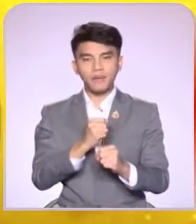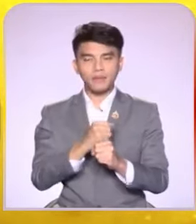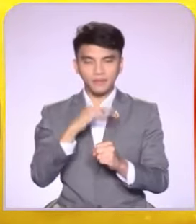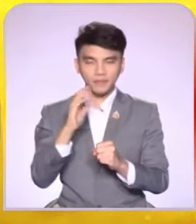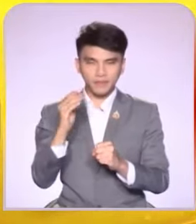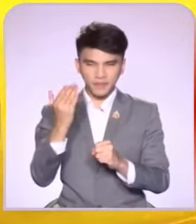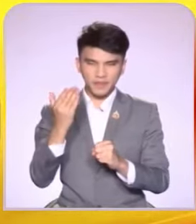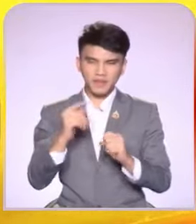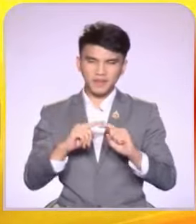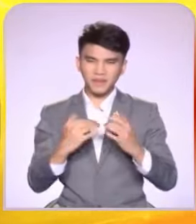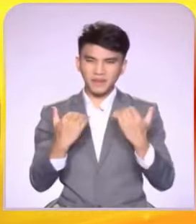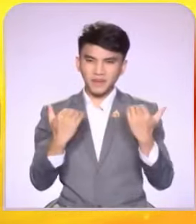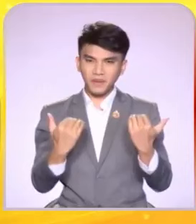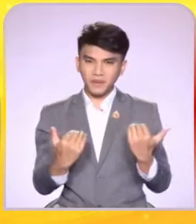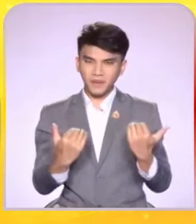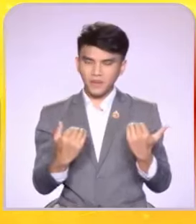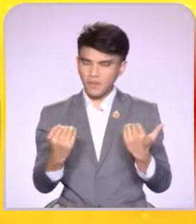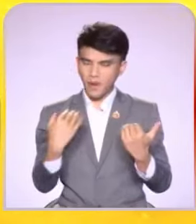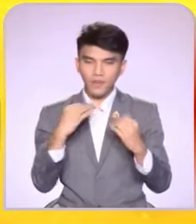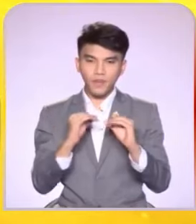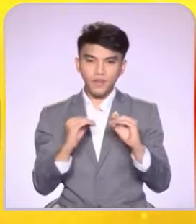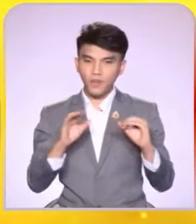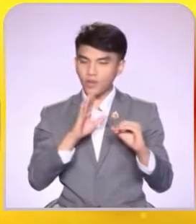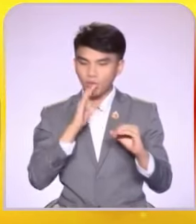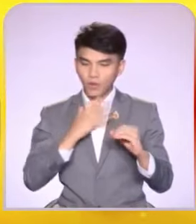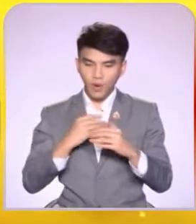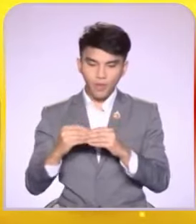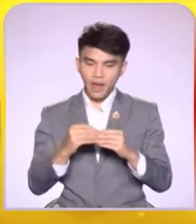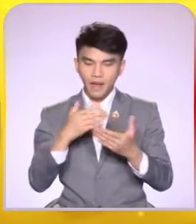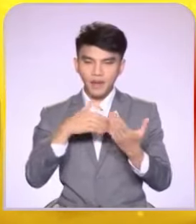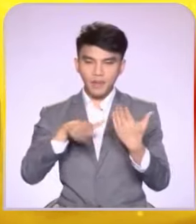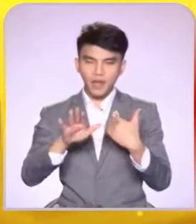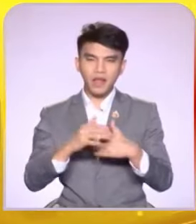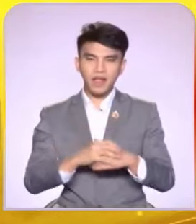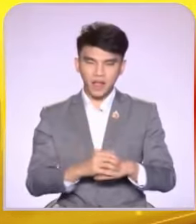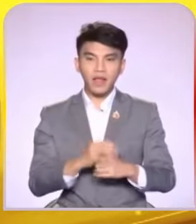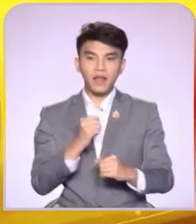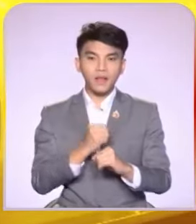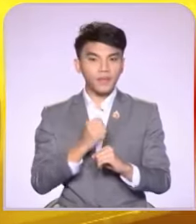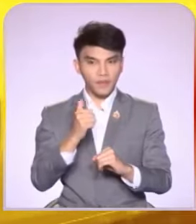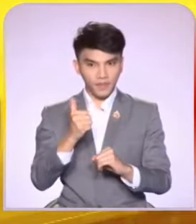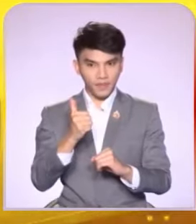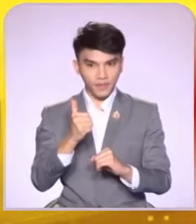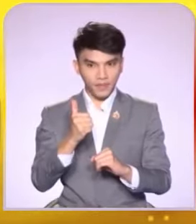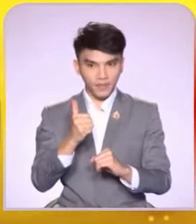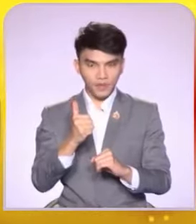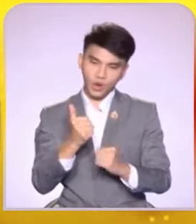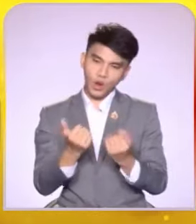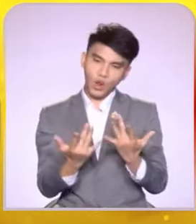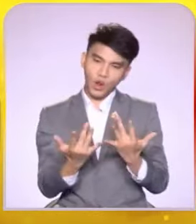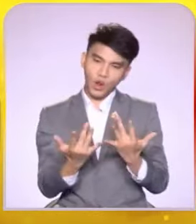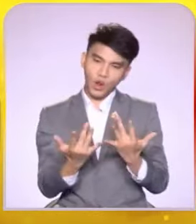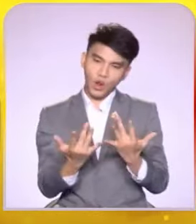างแต่ก็ไม่ระบุผมอีกแหละถ้าผมพาไปเนี่ยจะลงมาทำให้ผมเลยไหมหรือให้ไปรอคิวเป็นชั่วโมง